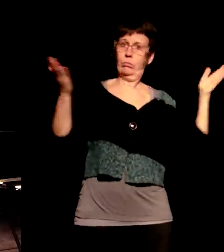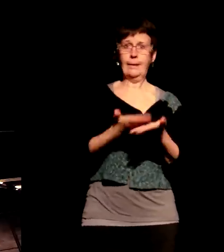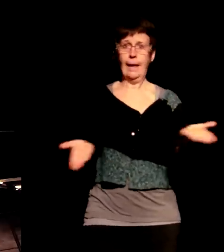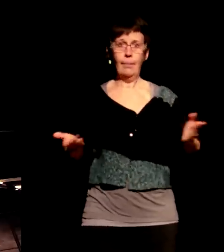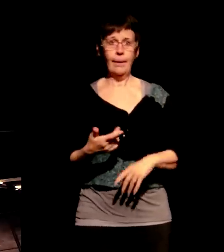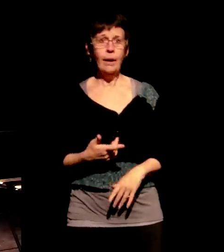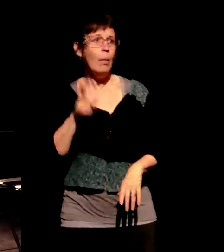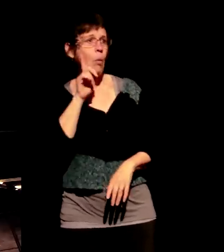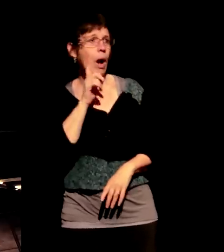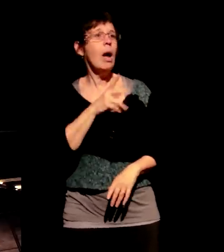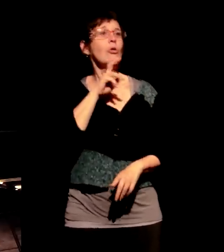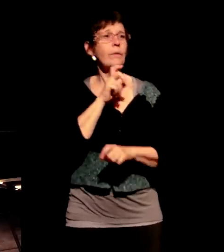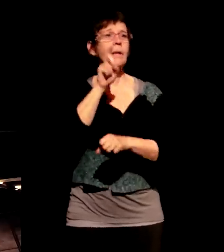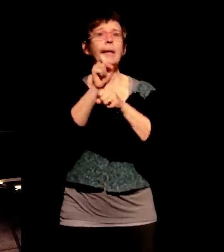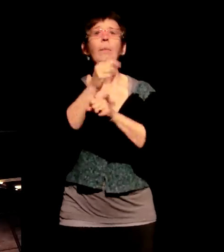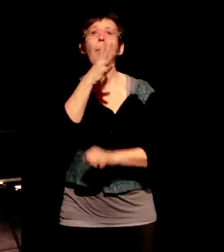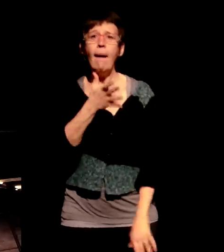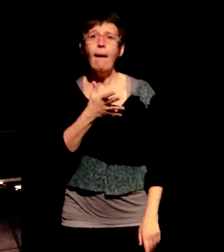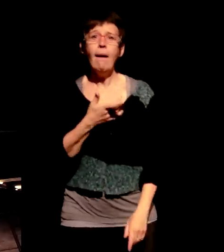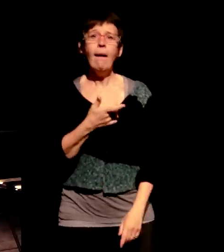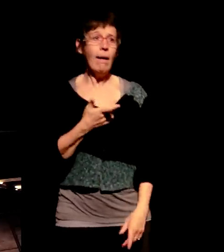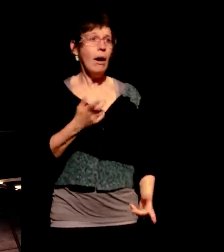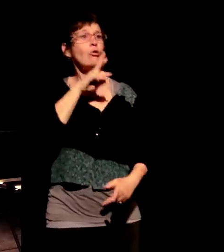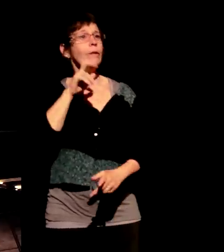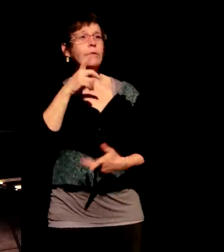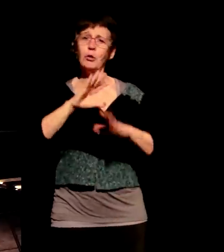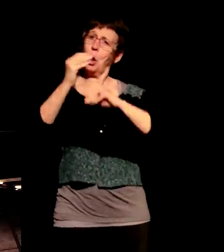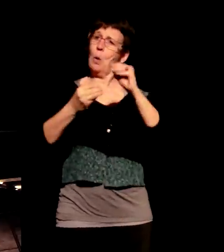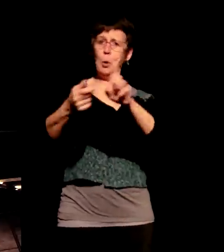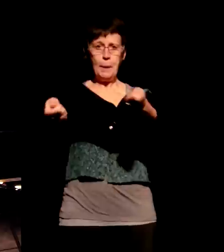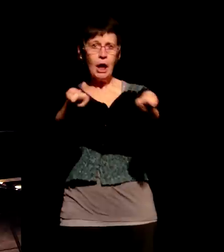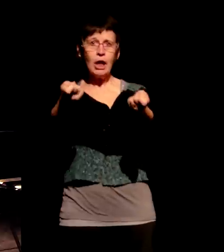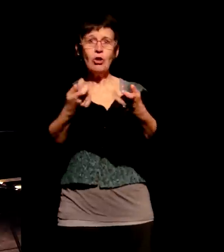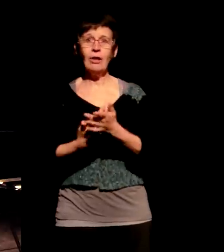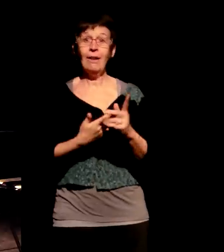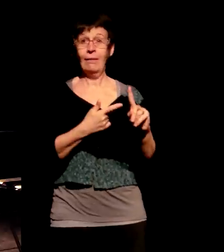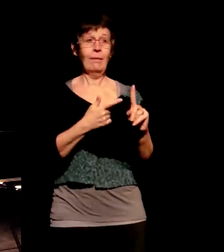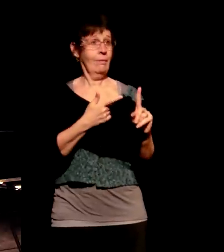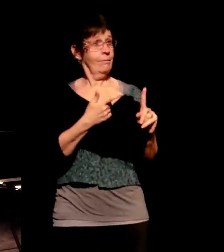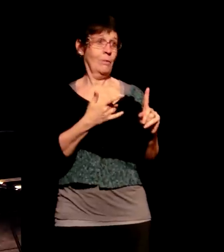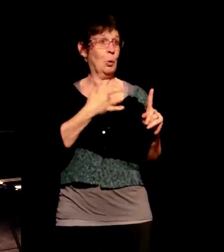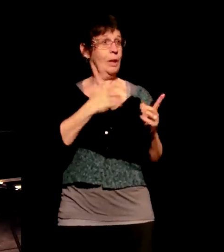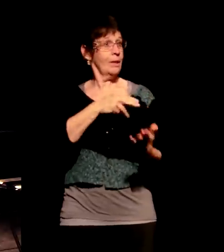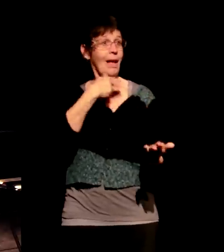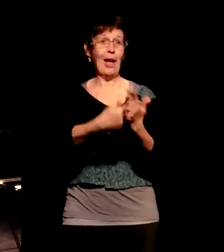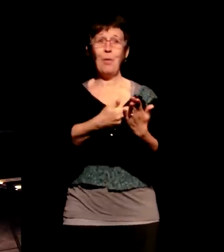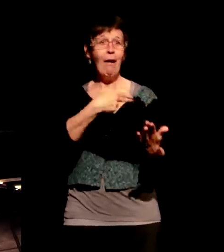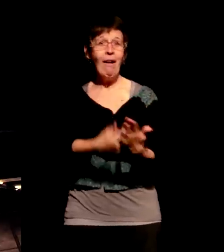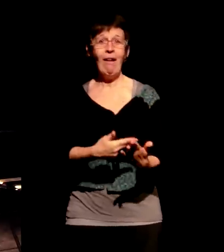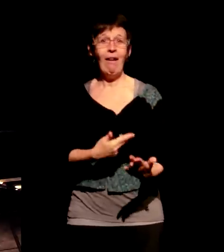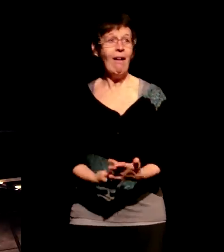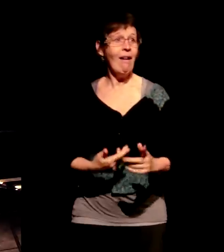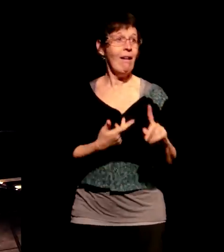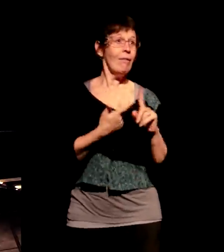parce qu'on n'a pas le droit de critiquer les Juifs, puisque c'est eux qui dominent le monde. C'est son argumentaire, mais alors il est servi sur un plateau d'argent par tout le monde, parce qu'on ne fait pas un